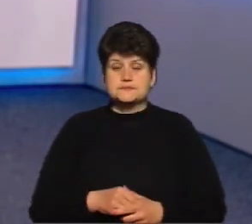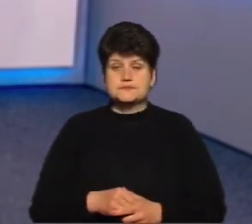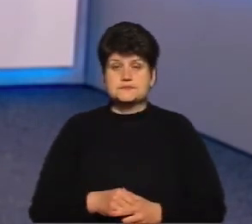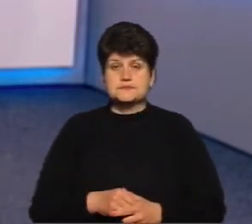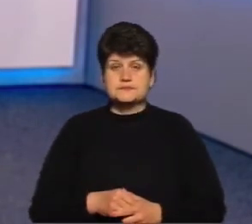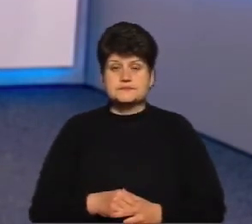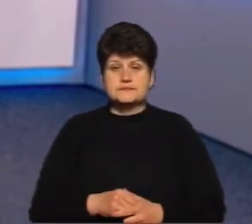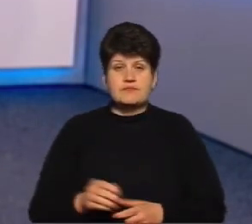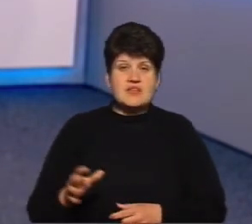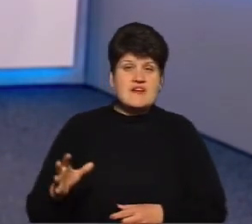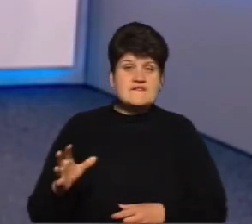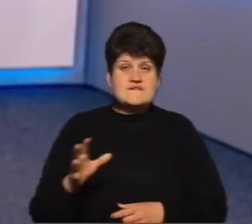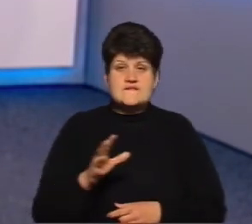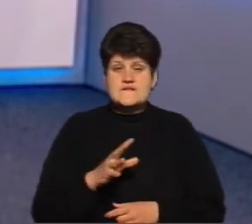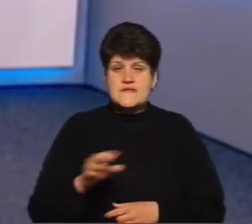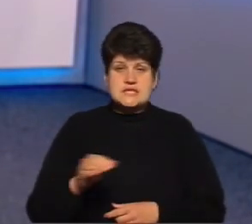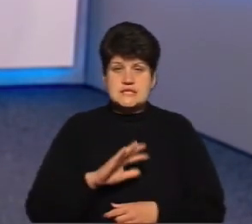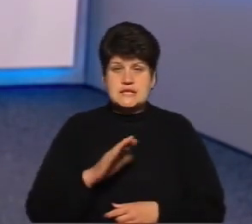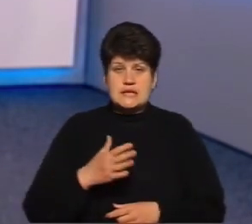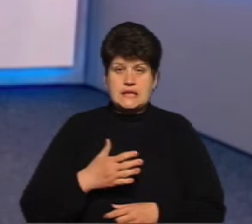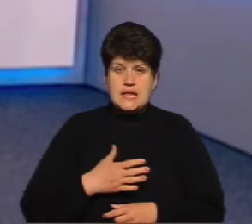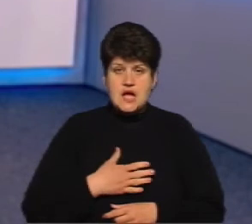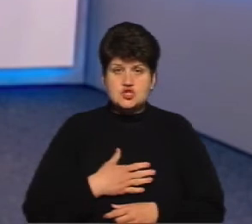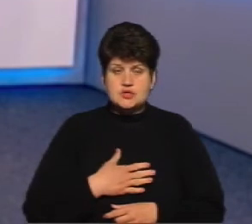всі наші, скажімо так,